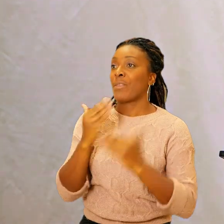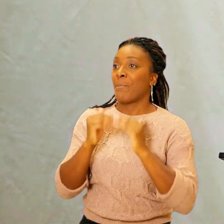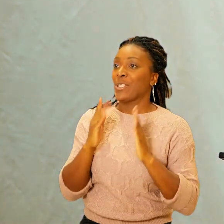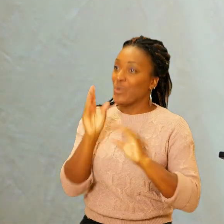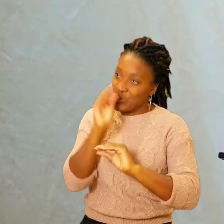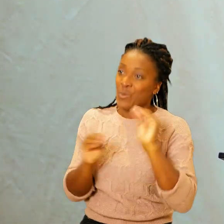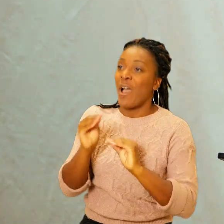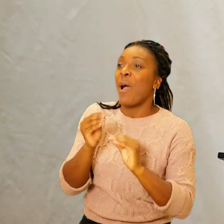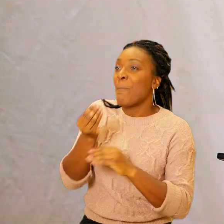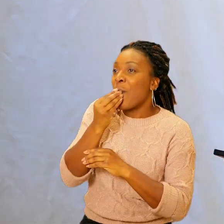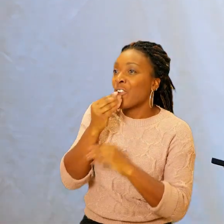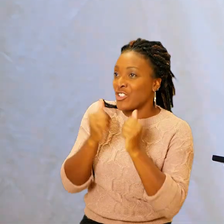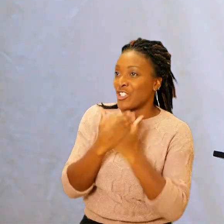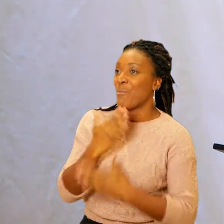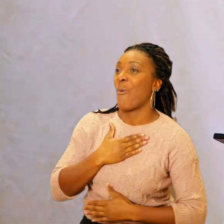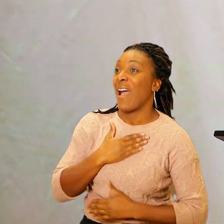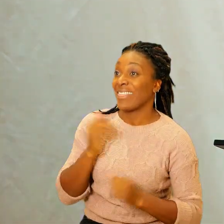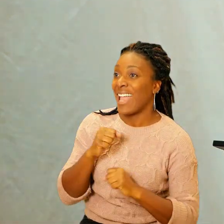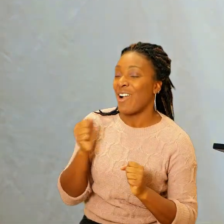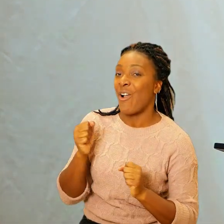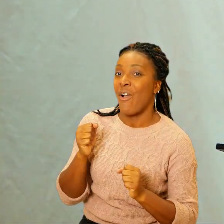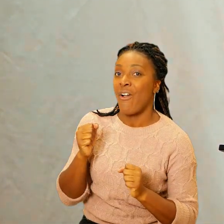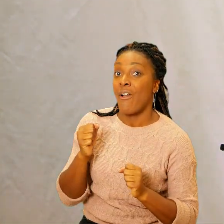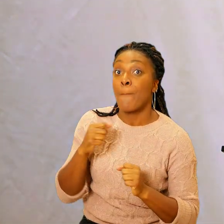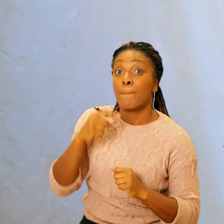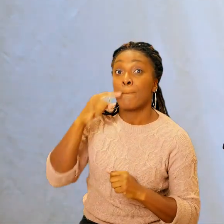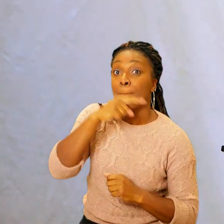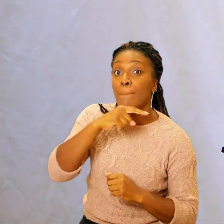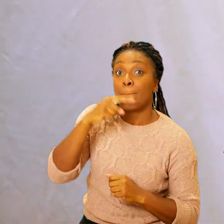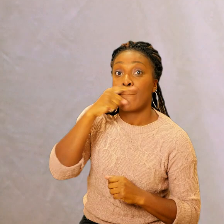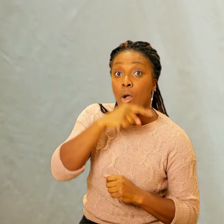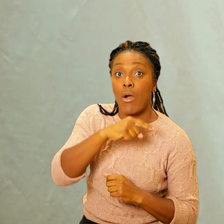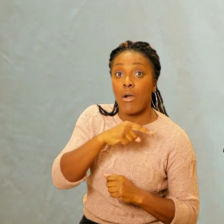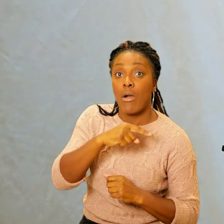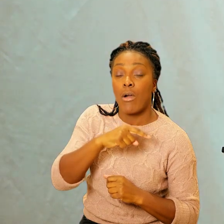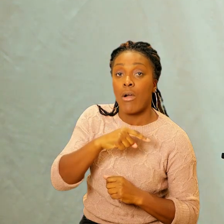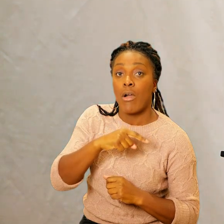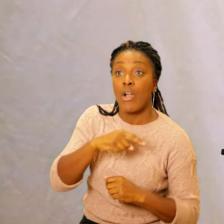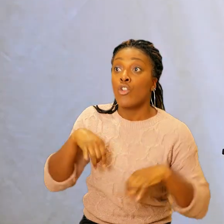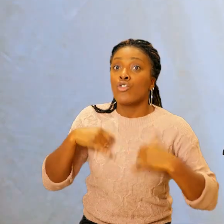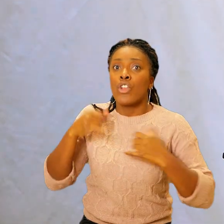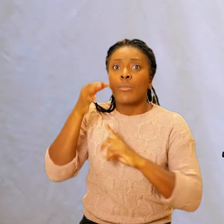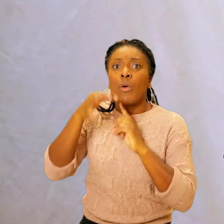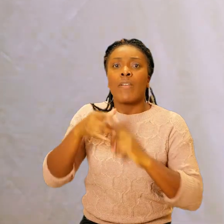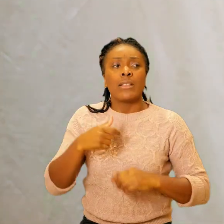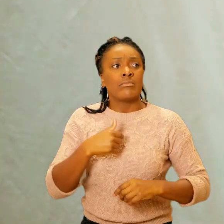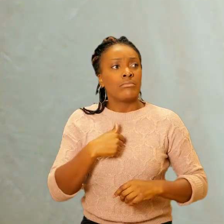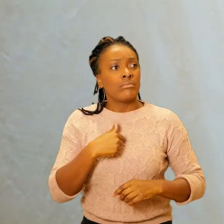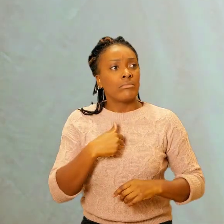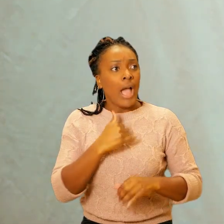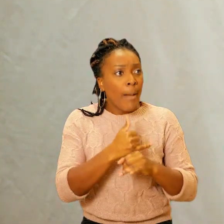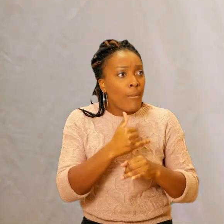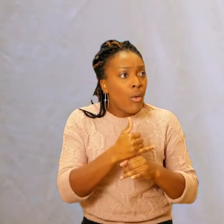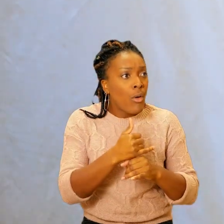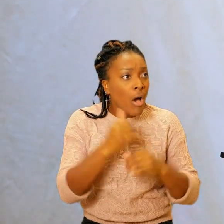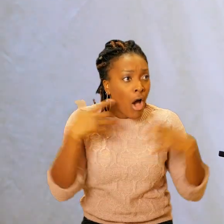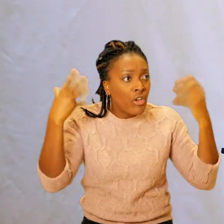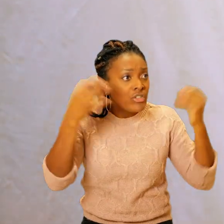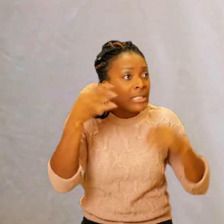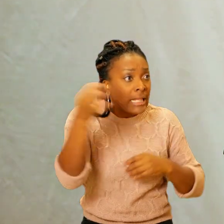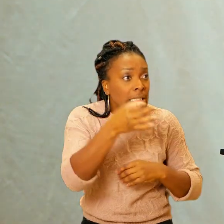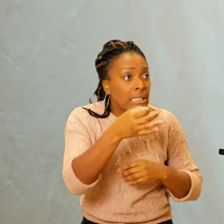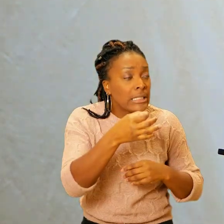maison. Et la Bible nous dit qu'il mentait au jeune prophète. Et le jeune prophète, en entendant que c'était un ange qui lui avait